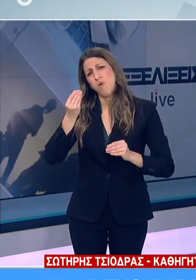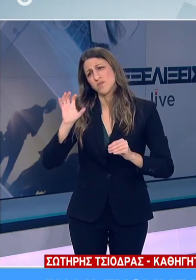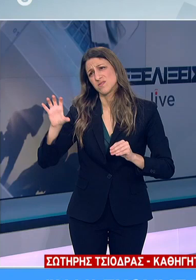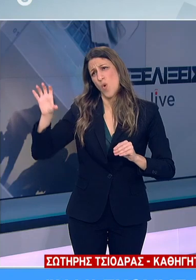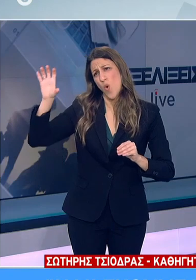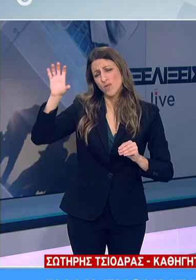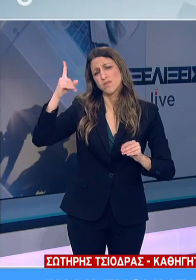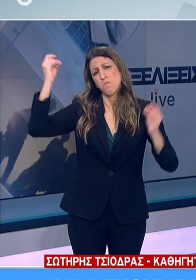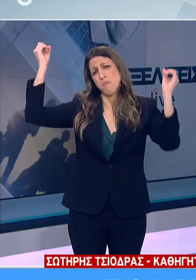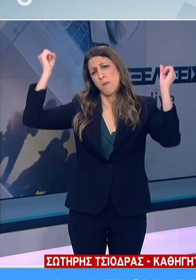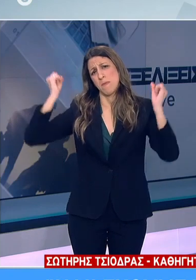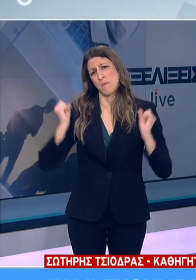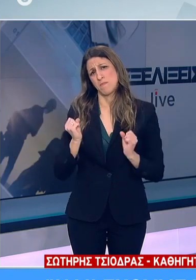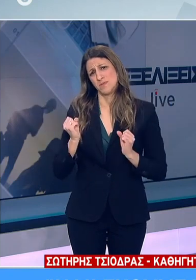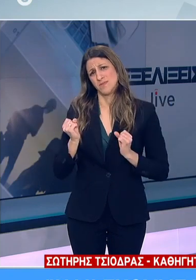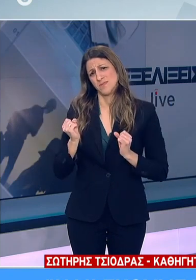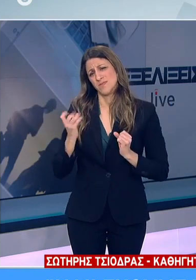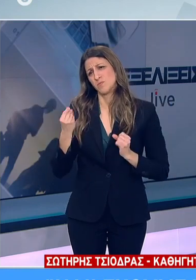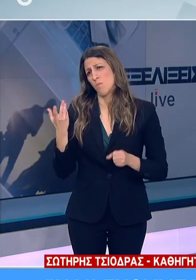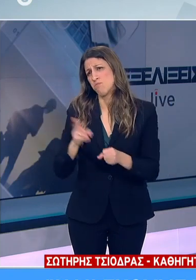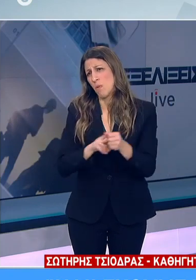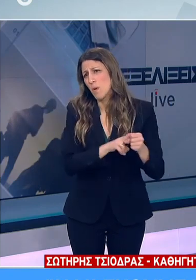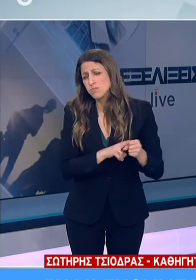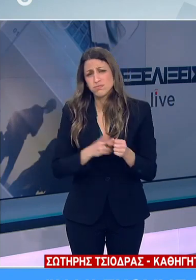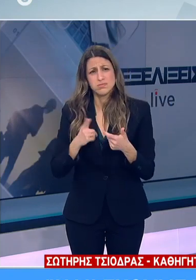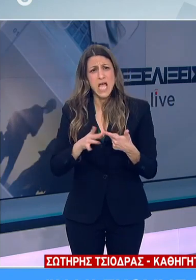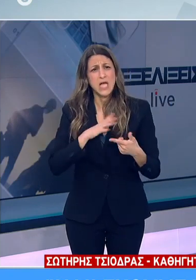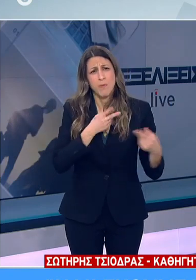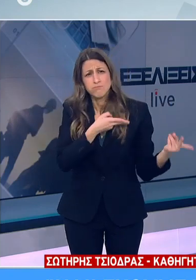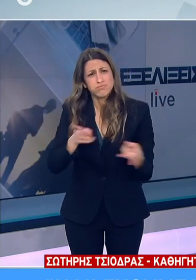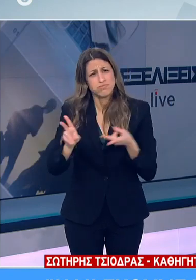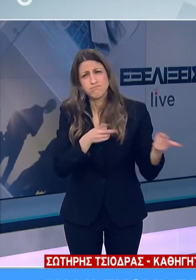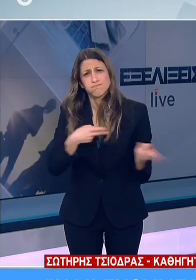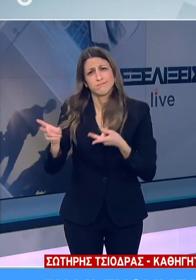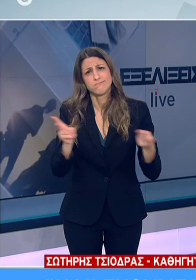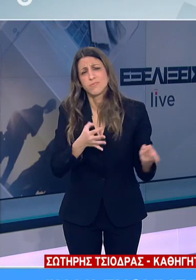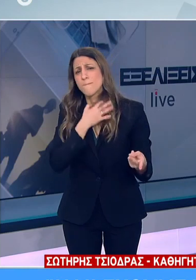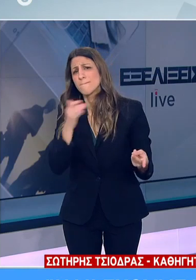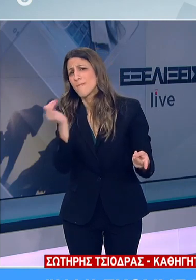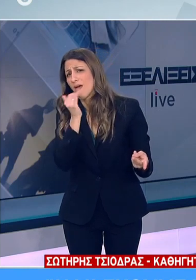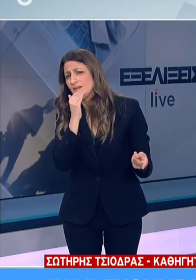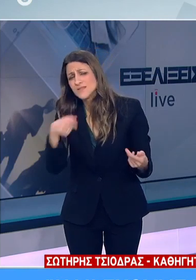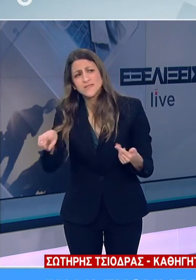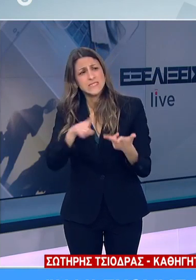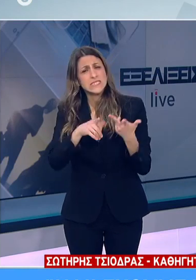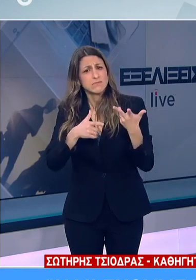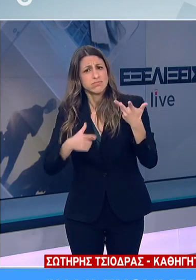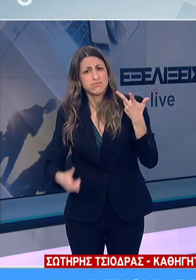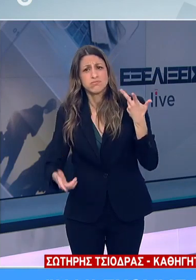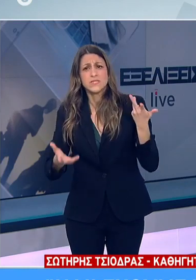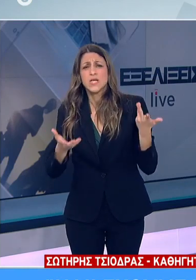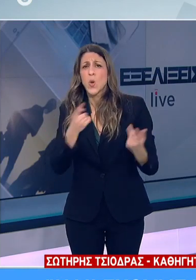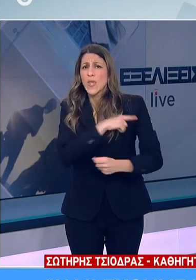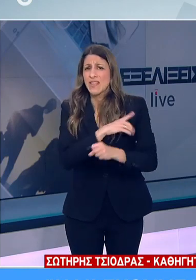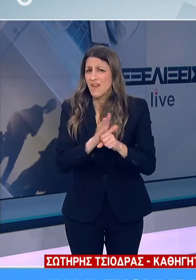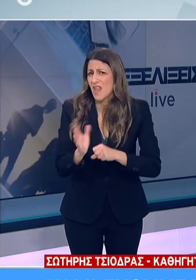τραγικά νούμερα στους νεκρούς, στις εισαγωγές της ΜΕΘ, την ανεπάρκεια δυνατών, να το τονίσω αυτό, συστημάτων υγείας